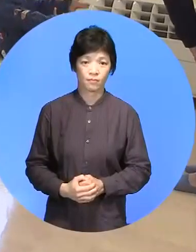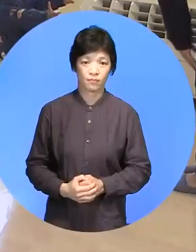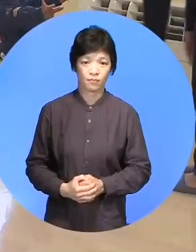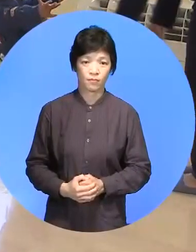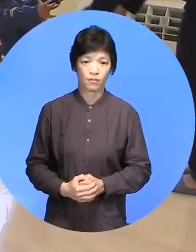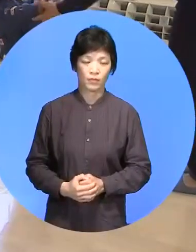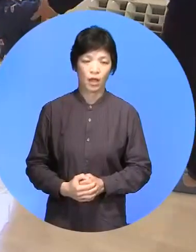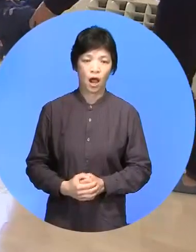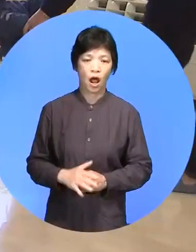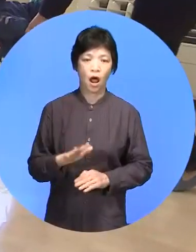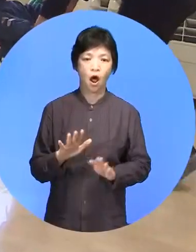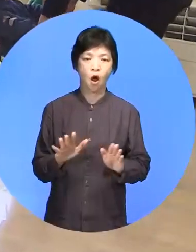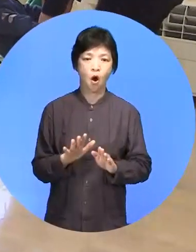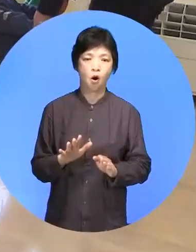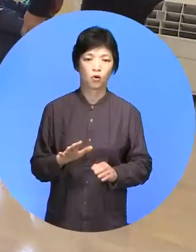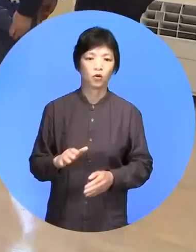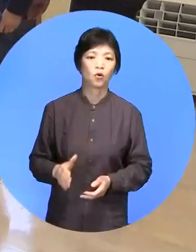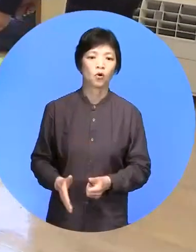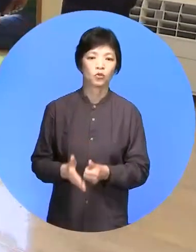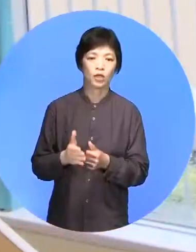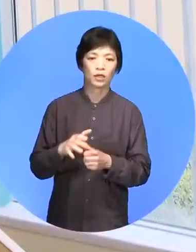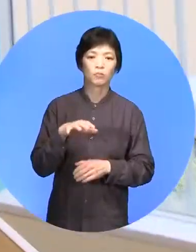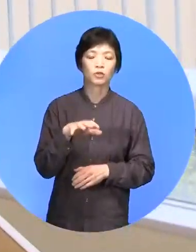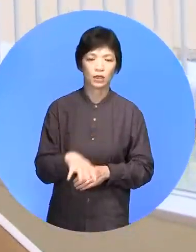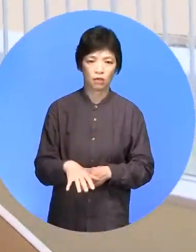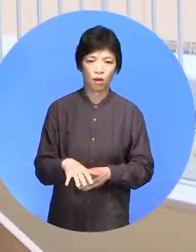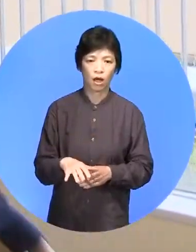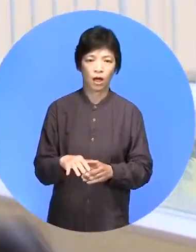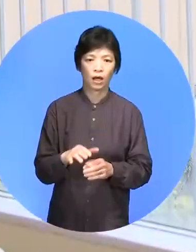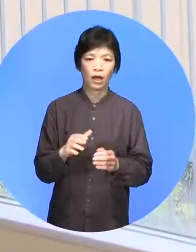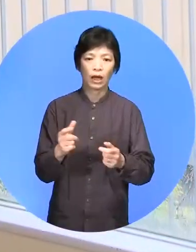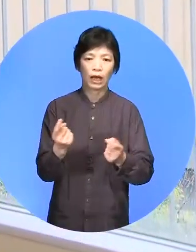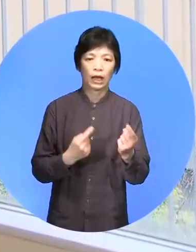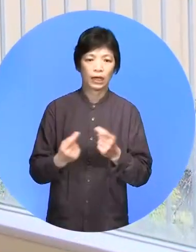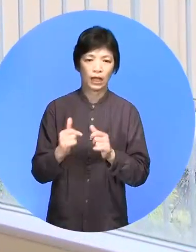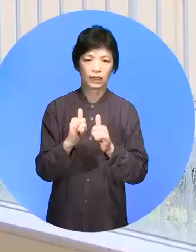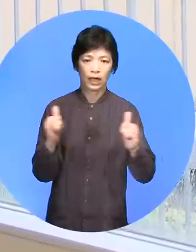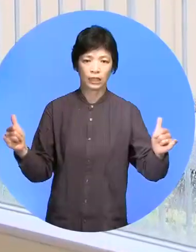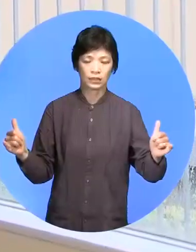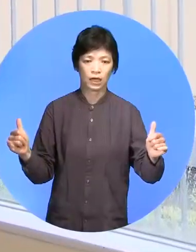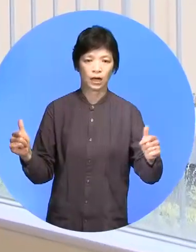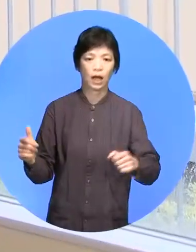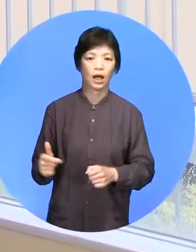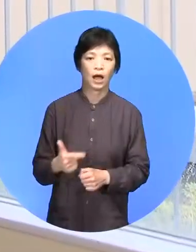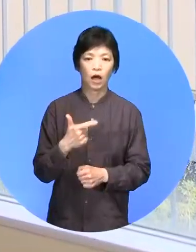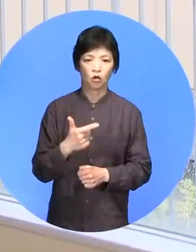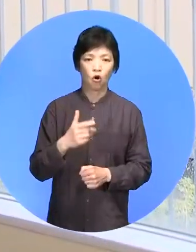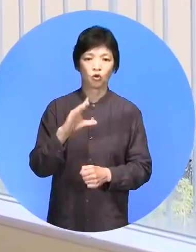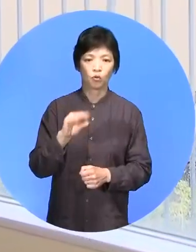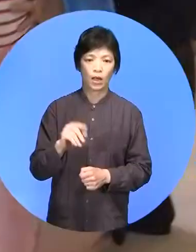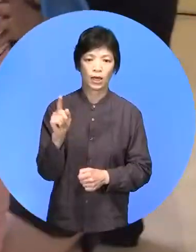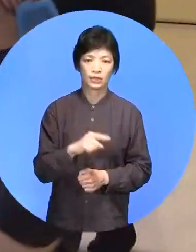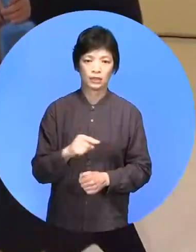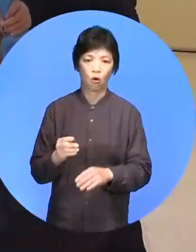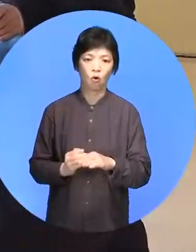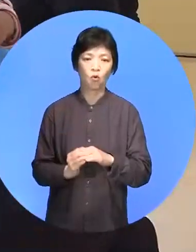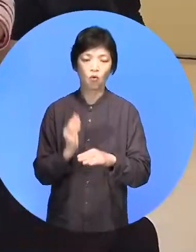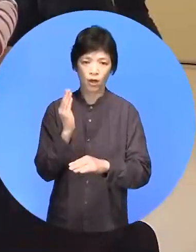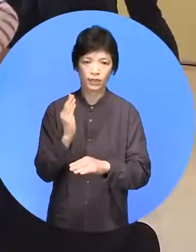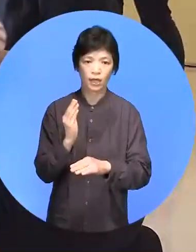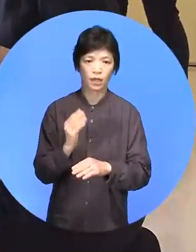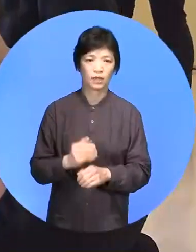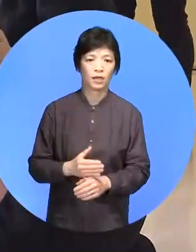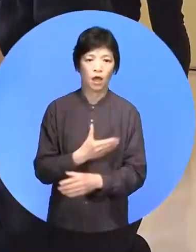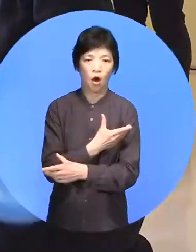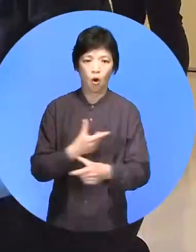のびのび子育てプラザは5年間で来館者が6万人を超え、利用者同士の情報交換の場になり、子